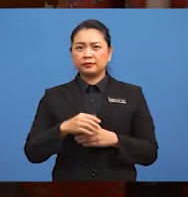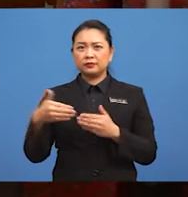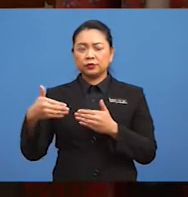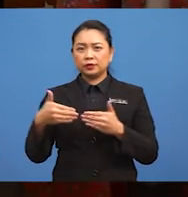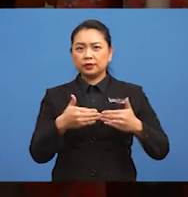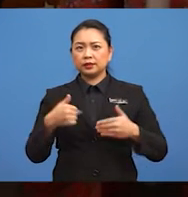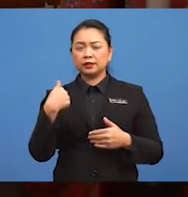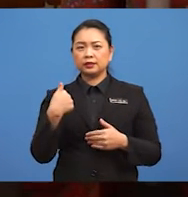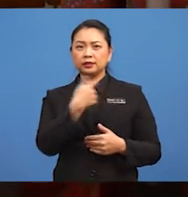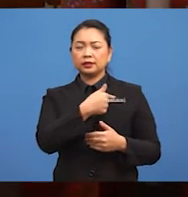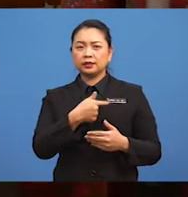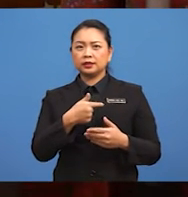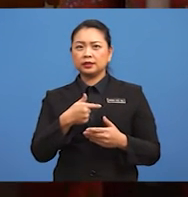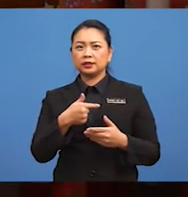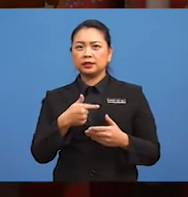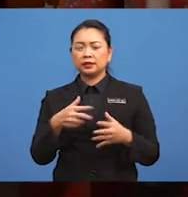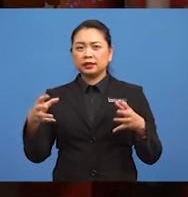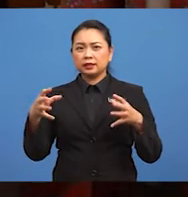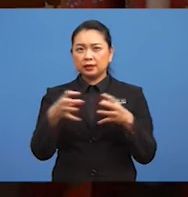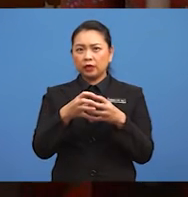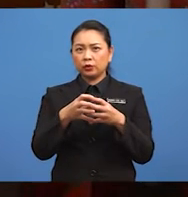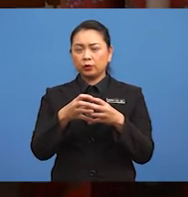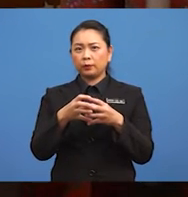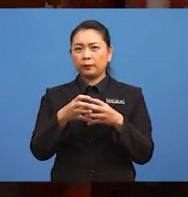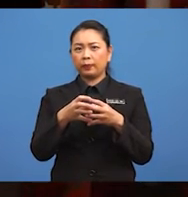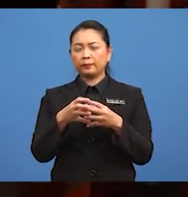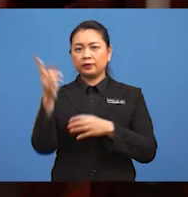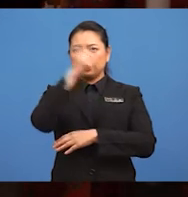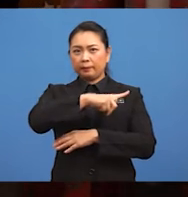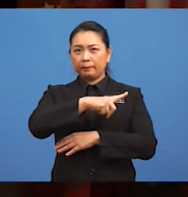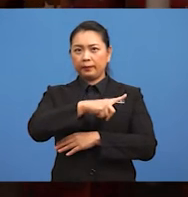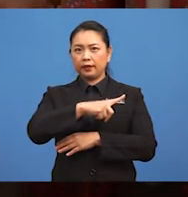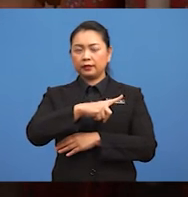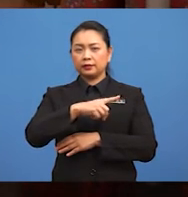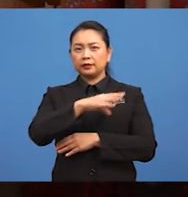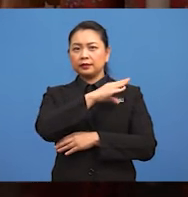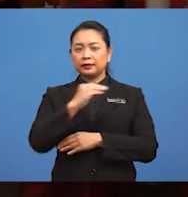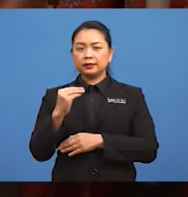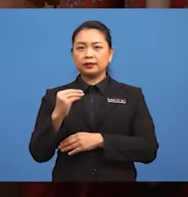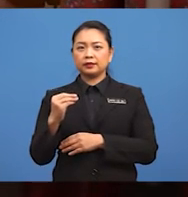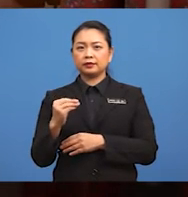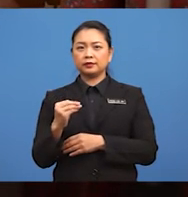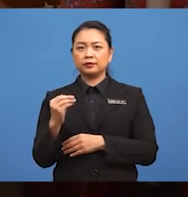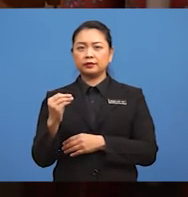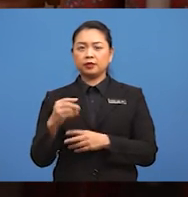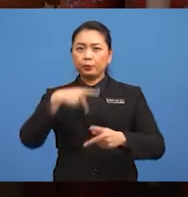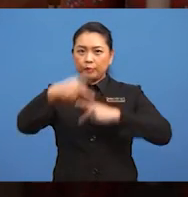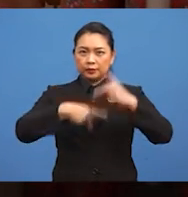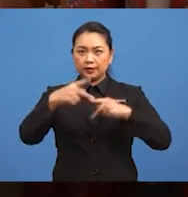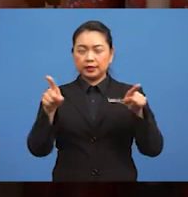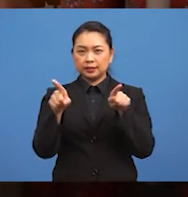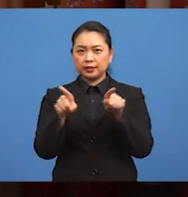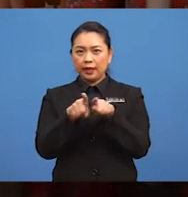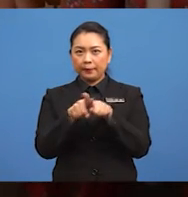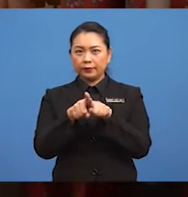Seterusnya, kita mencantum badan bawah hadapan dengan yuk bahagian hadapan. Proses yang sama,